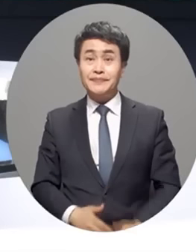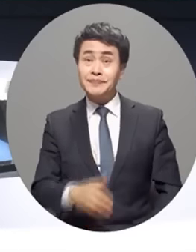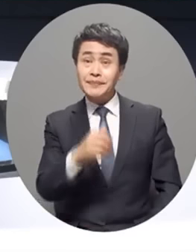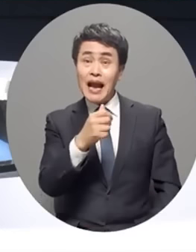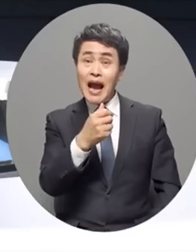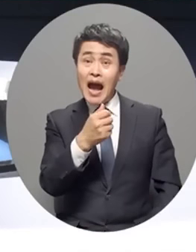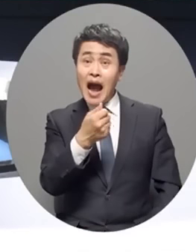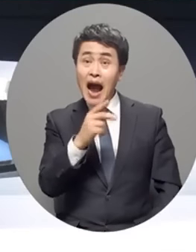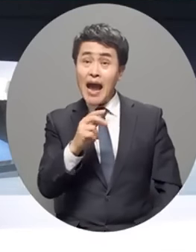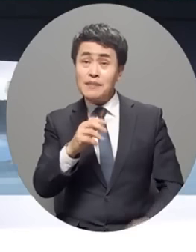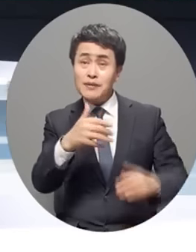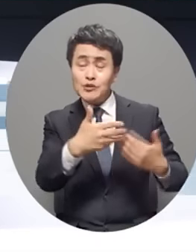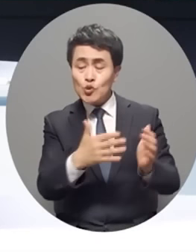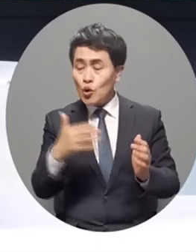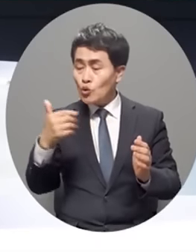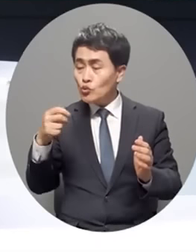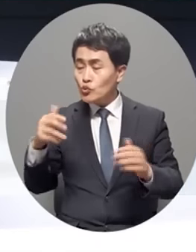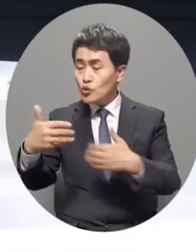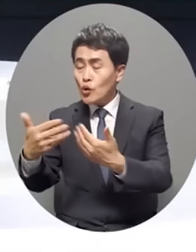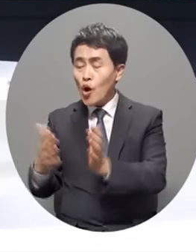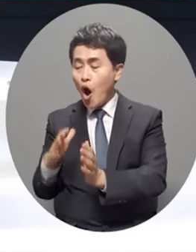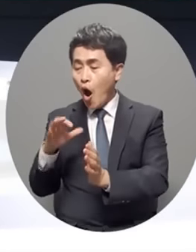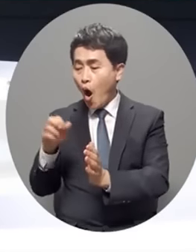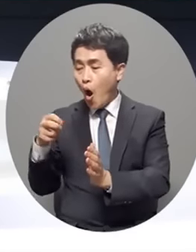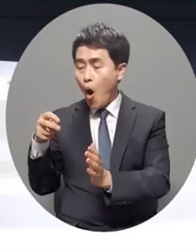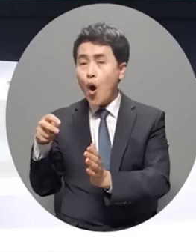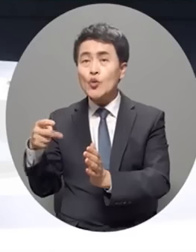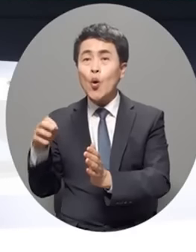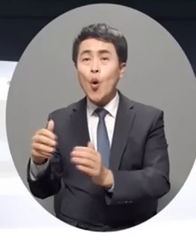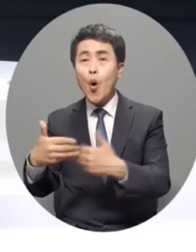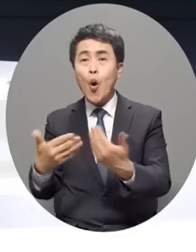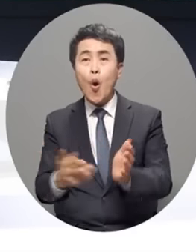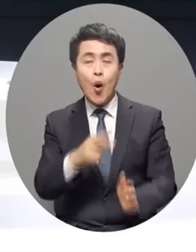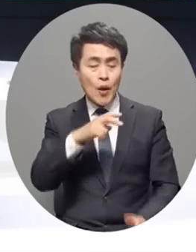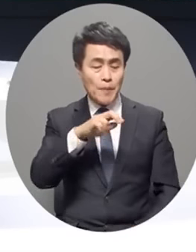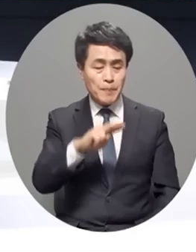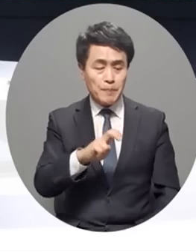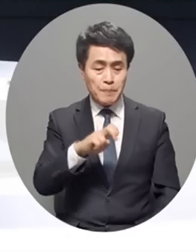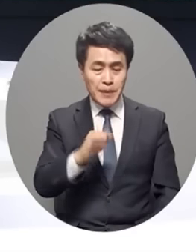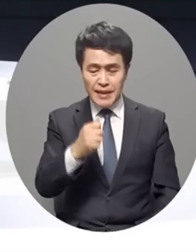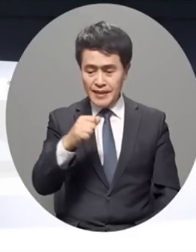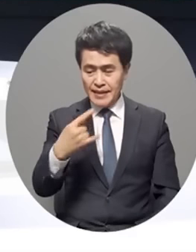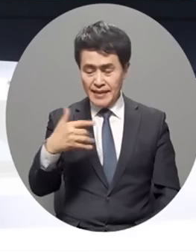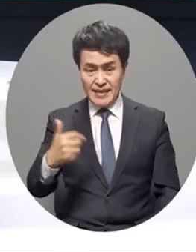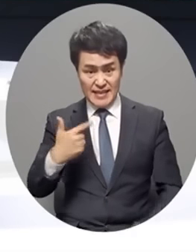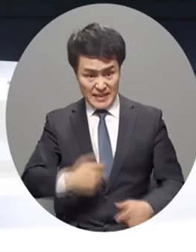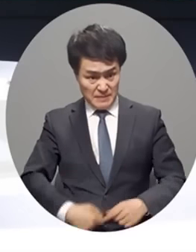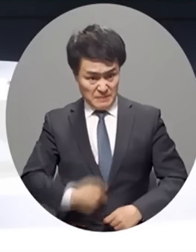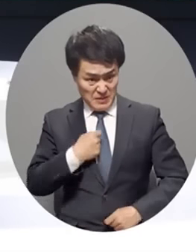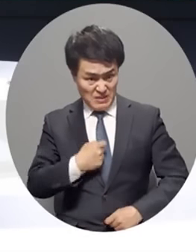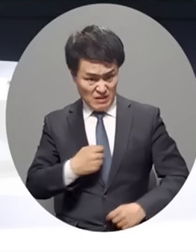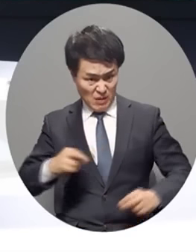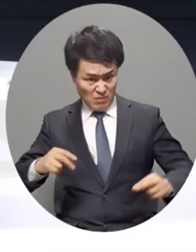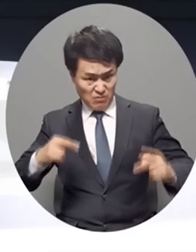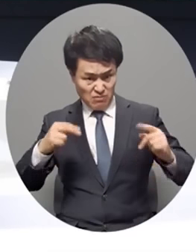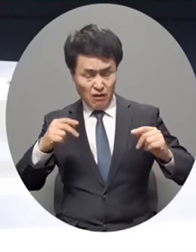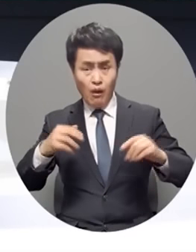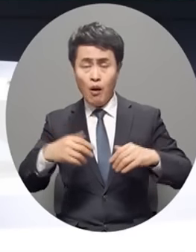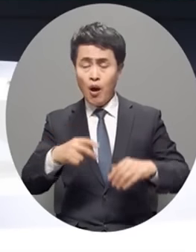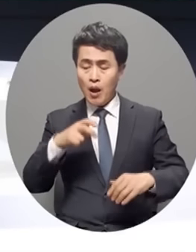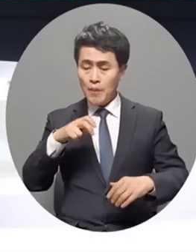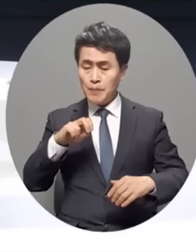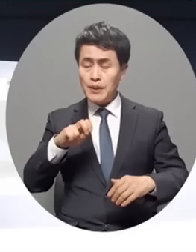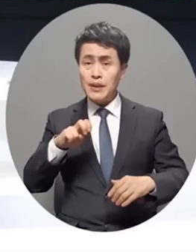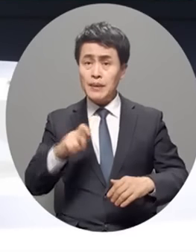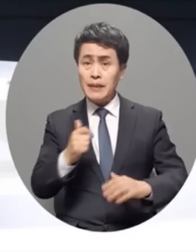하이브 측과 뉴진스의 소속사인 어도어 민희진 대표 사이의 진실 공방이 오늘도 이어졌습니다. 어제 민 대표의